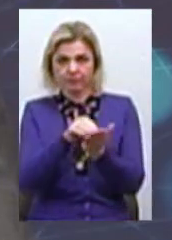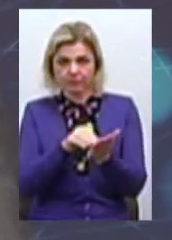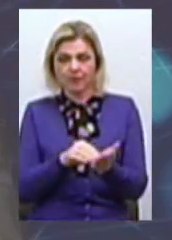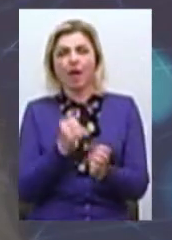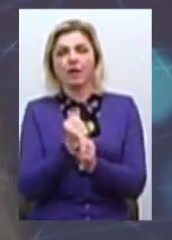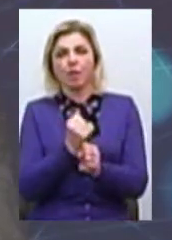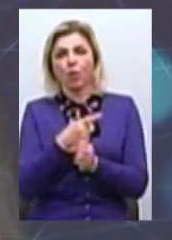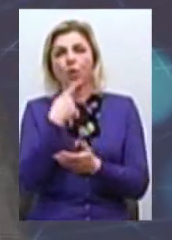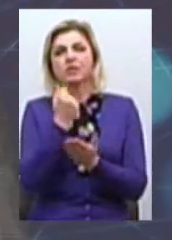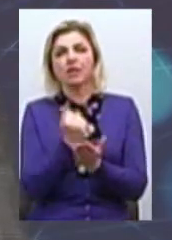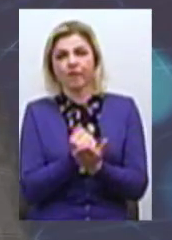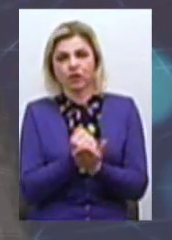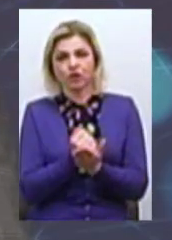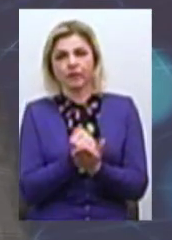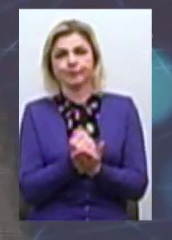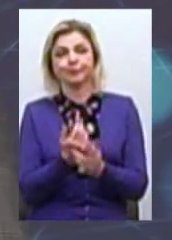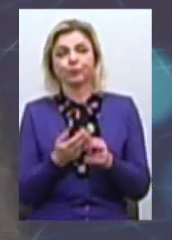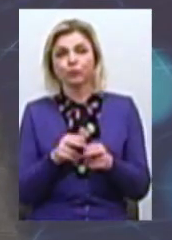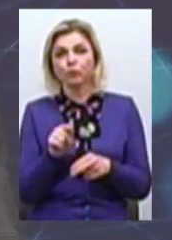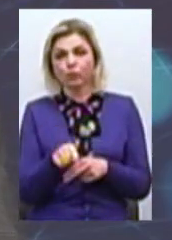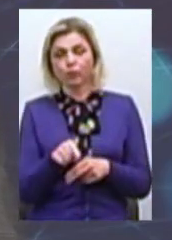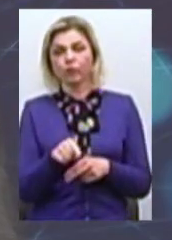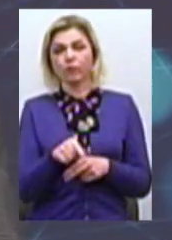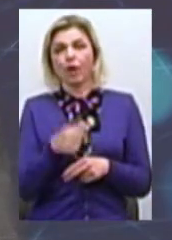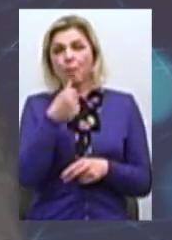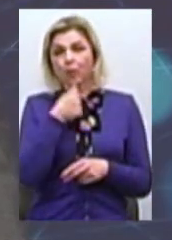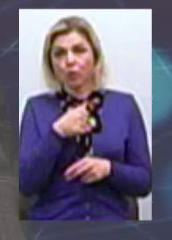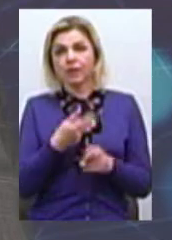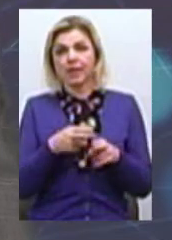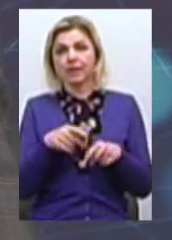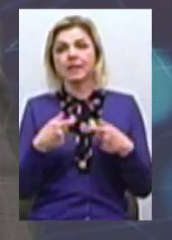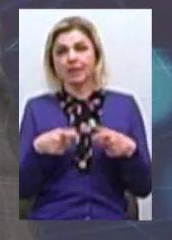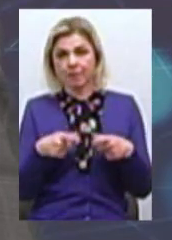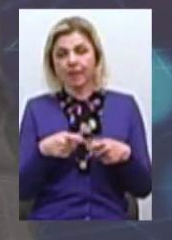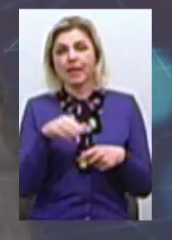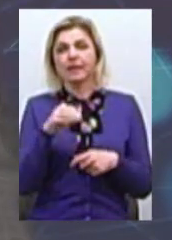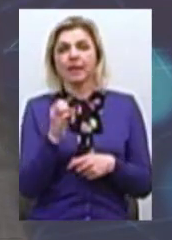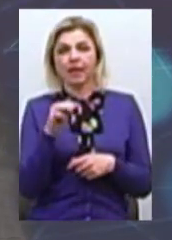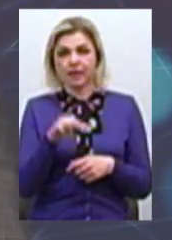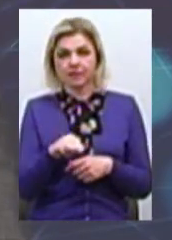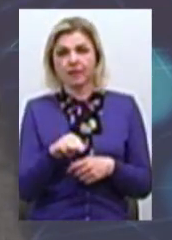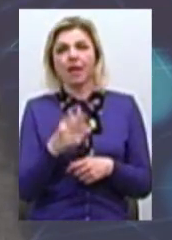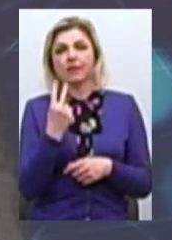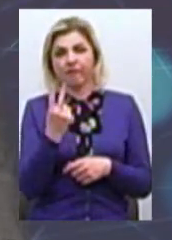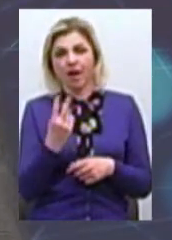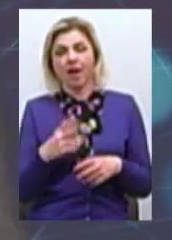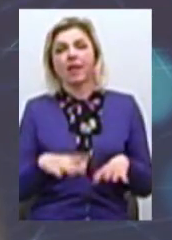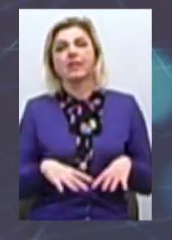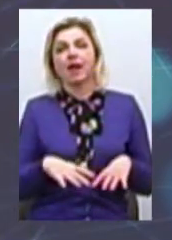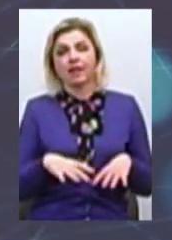і затверджений. Тому, проходячи тест, мало того, тренери, які проводяться, два тренери, як